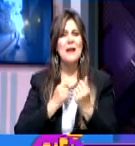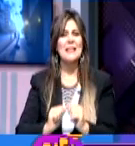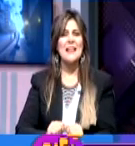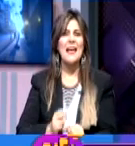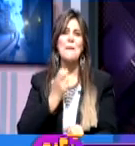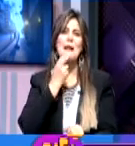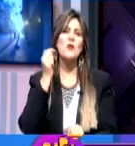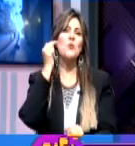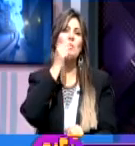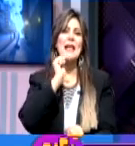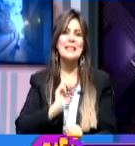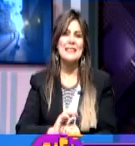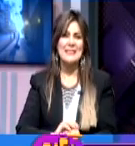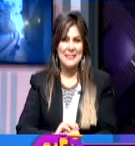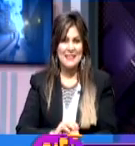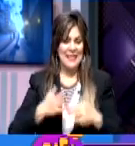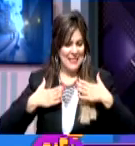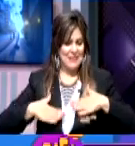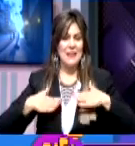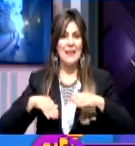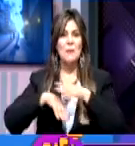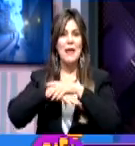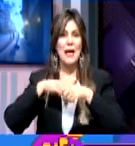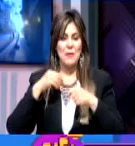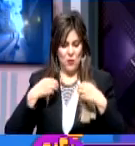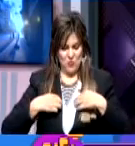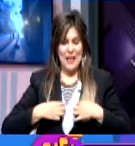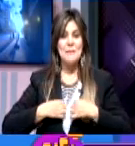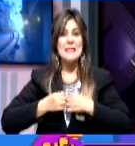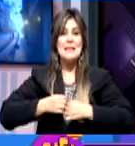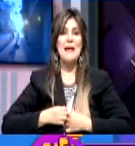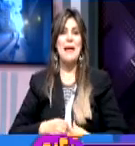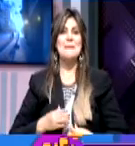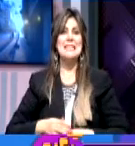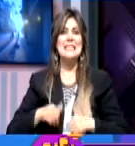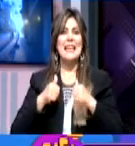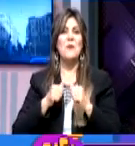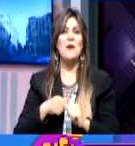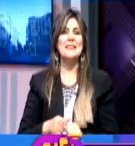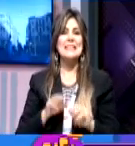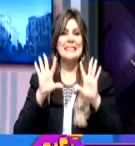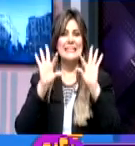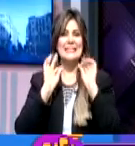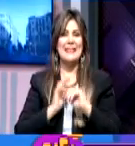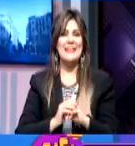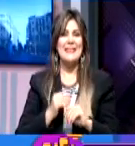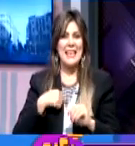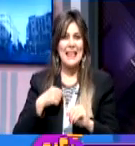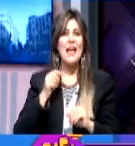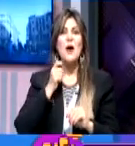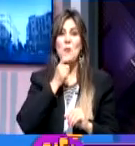ذكور واناث، هيبقى برضو في فاشن جاي ان شاء الله. احنا بنوعدهم بعمل جديد من خلال قناه الصحه